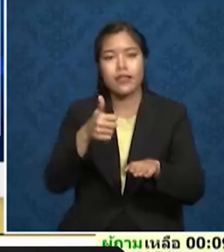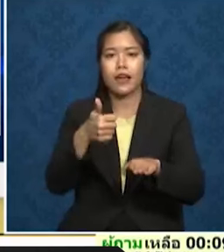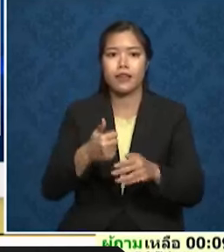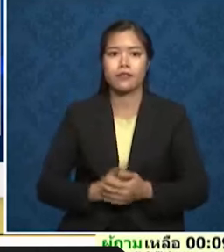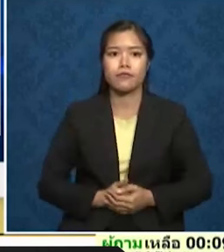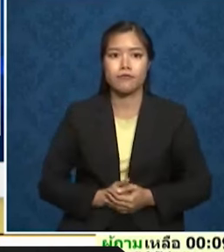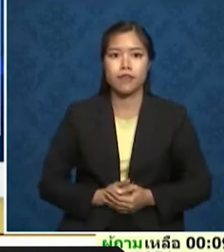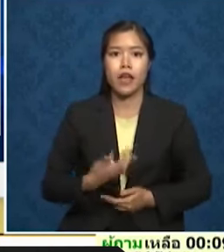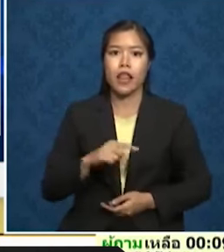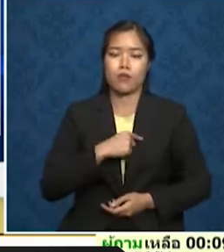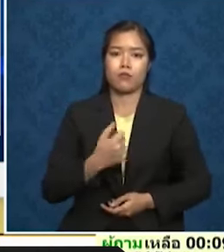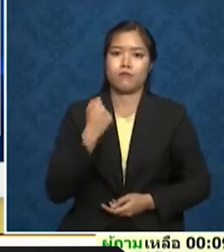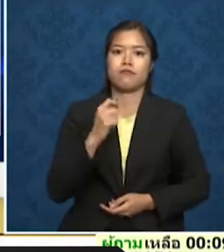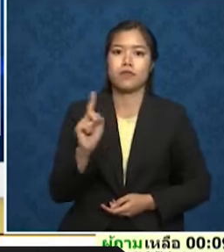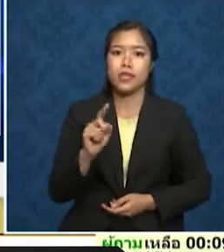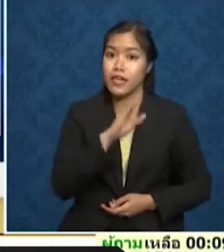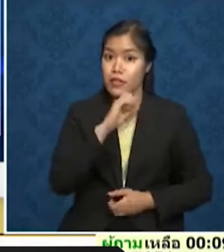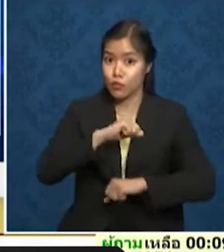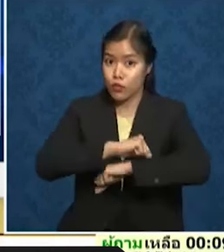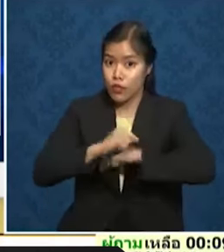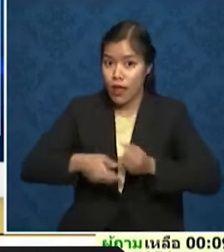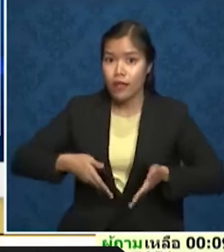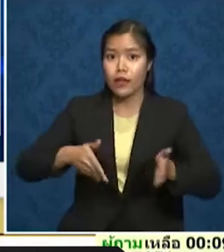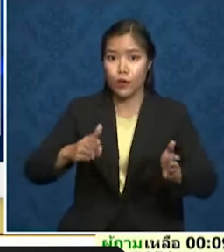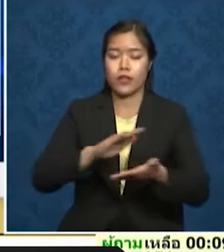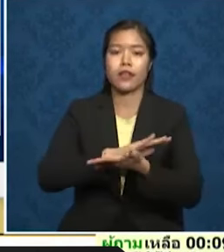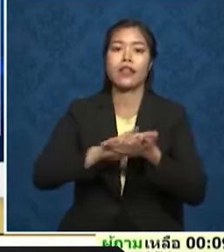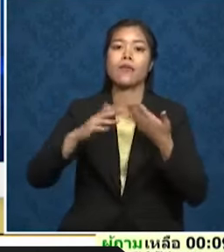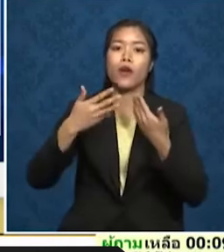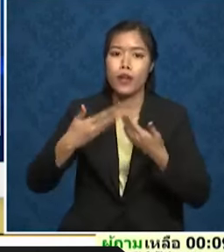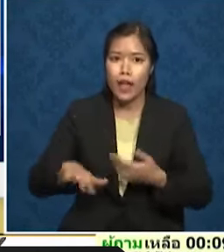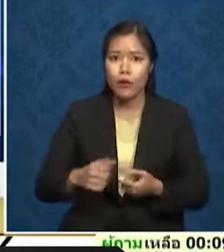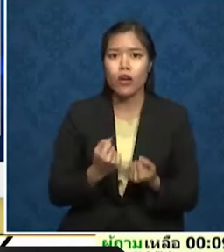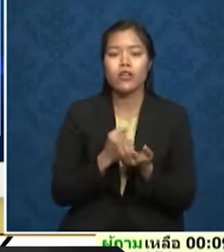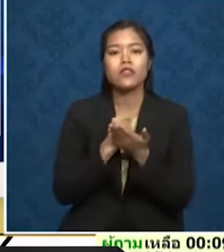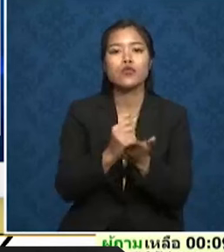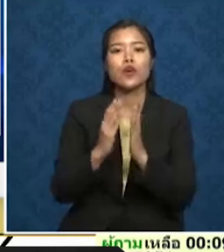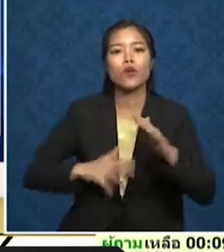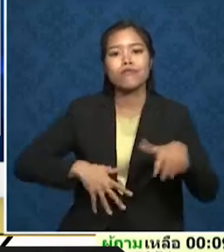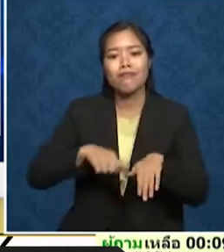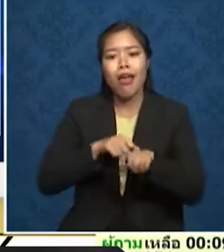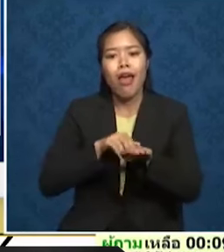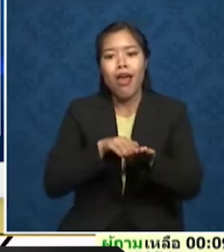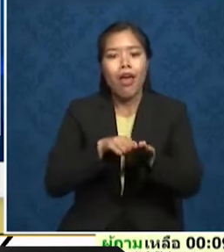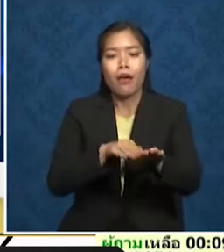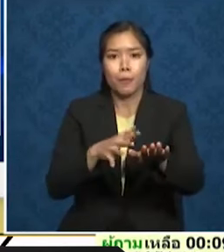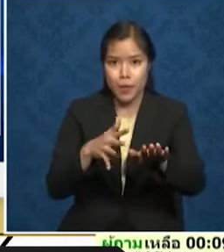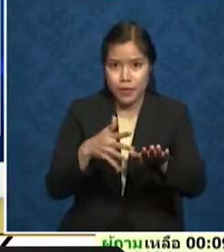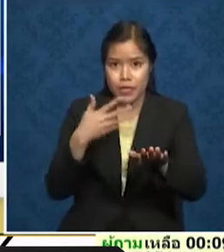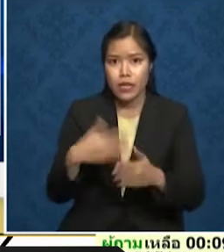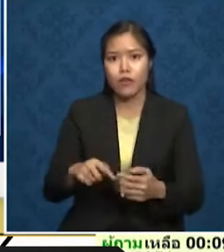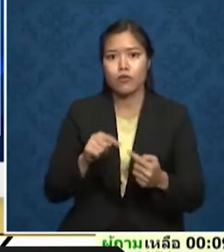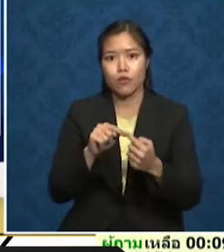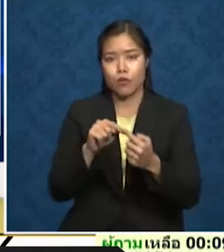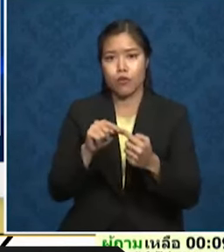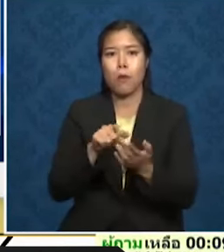เราเชื่อมั่นว่าเมื่อถนนนี้สร้างเสร็จเราจะลดความแออัดแล้วก็ยกมาตรฐานของการบริการของการข